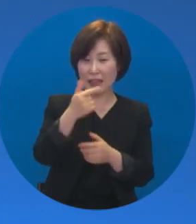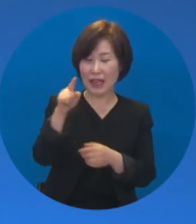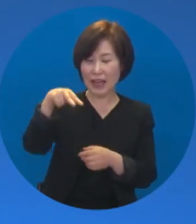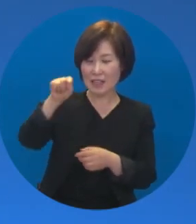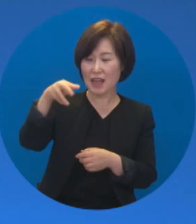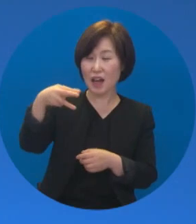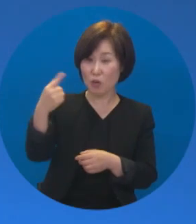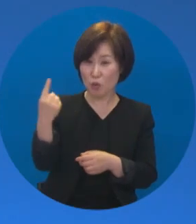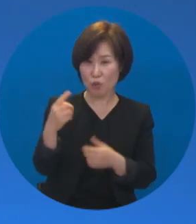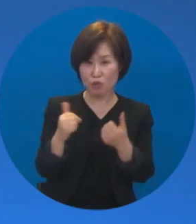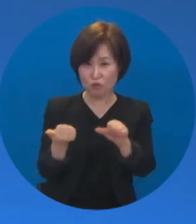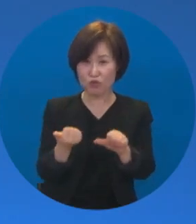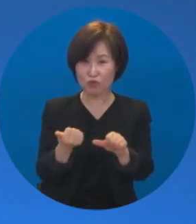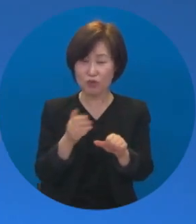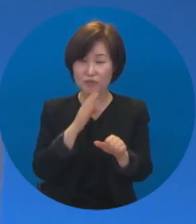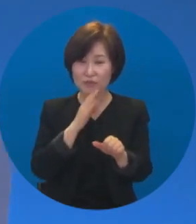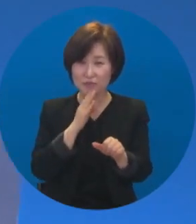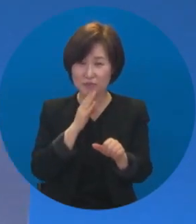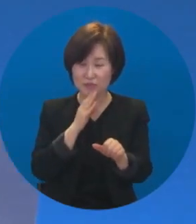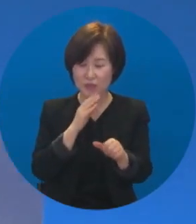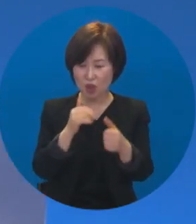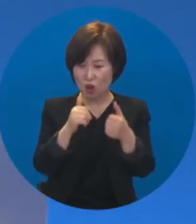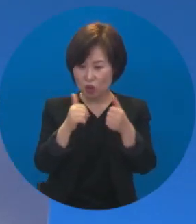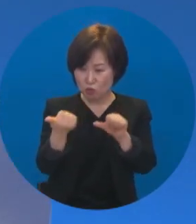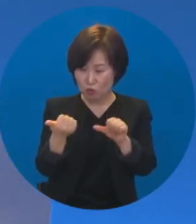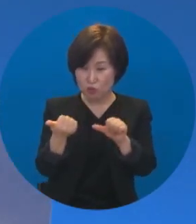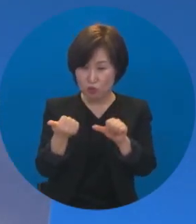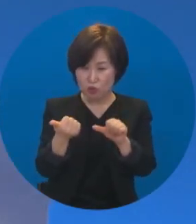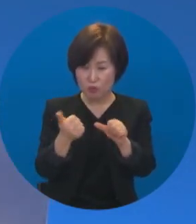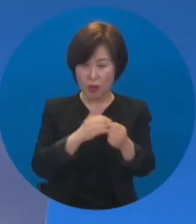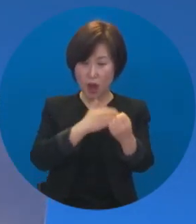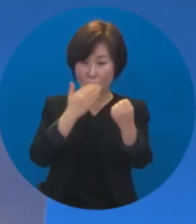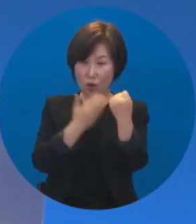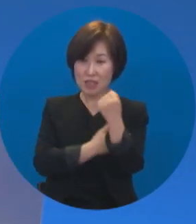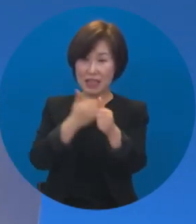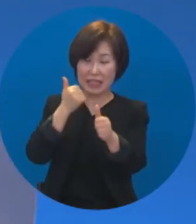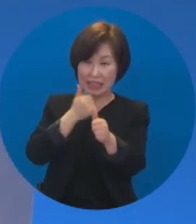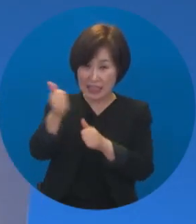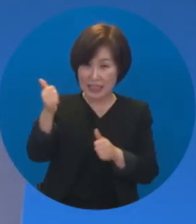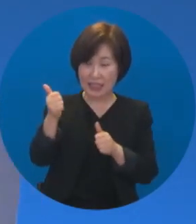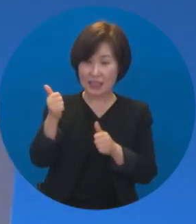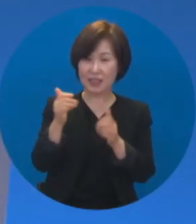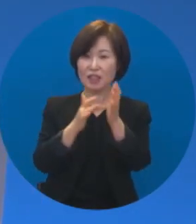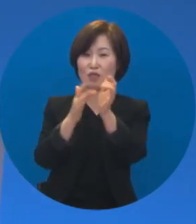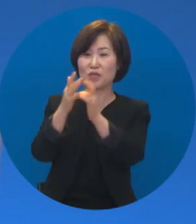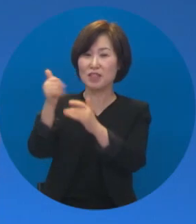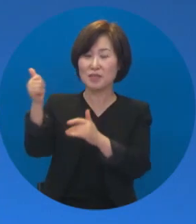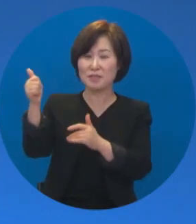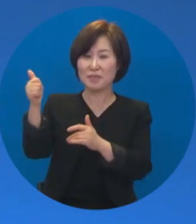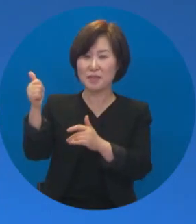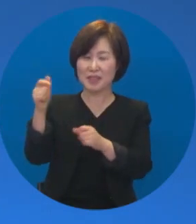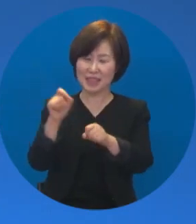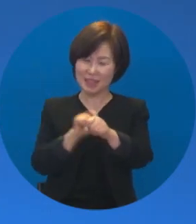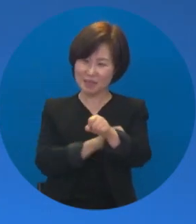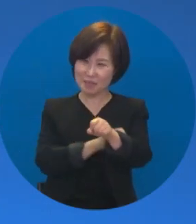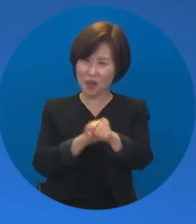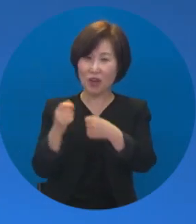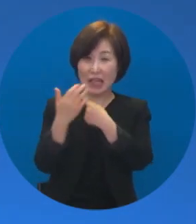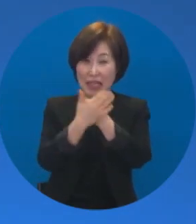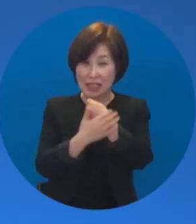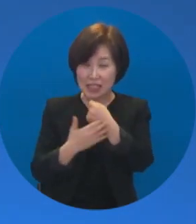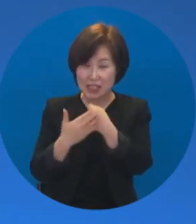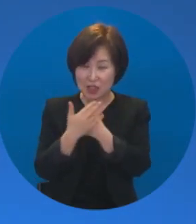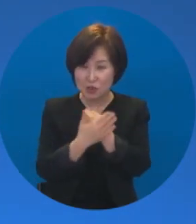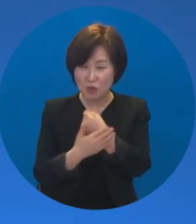죽었었잖아요. 그리고 죽음의 권세를 이기실 그 예수님께서 특별한 은총을 허락하셔서 나사로가